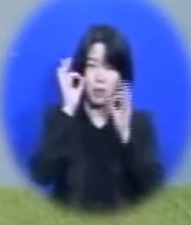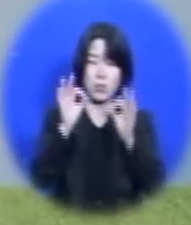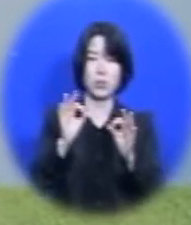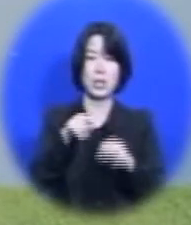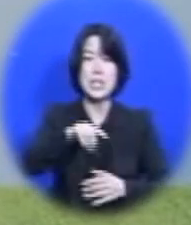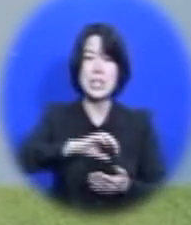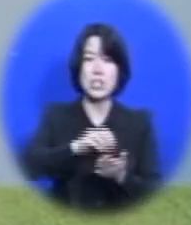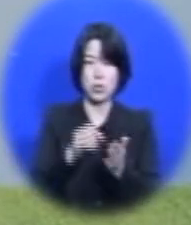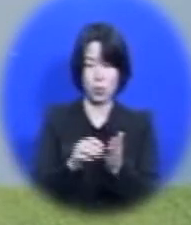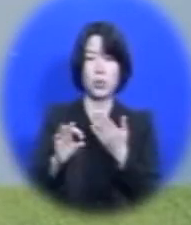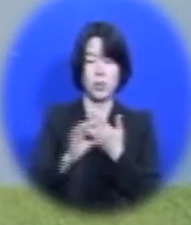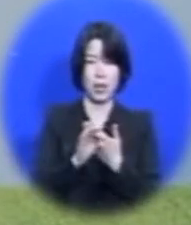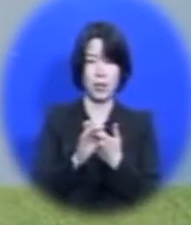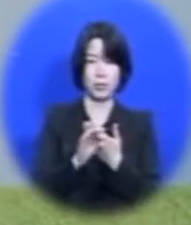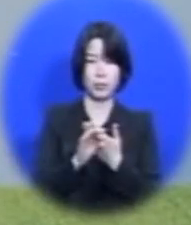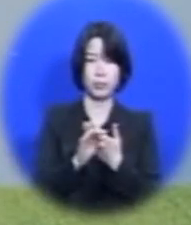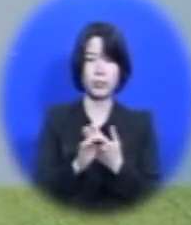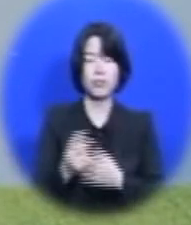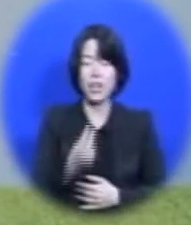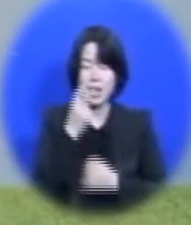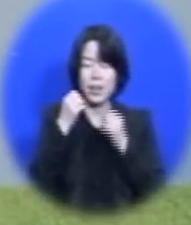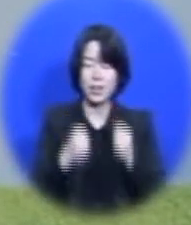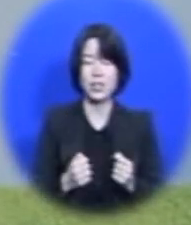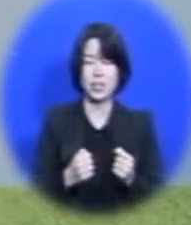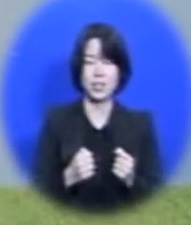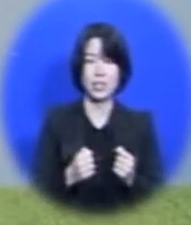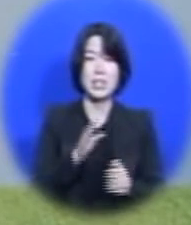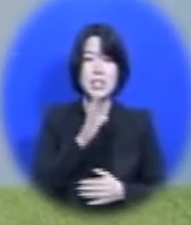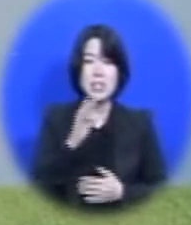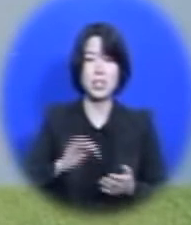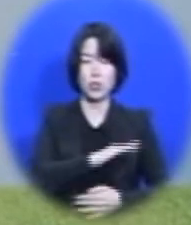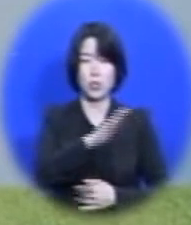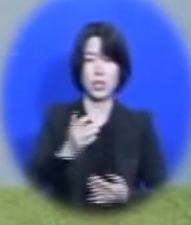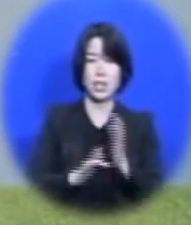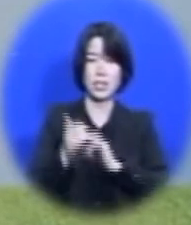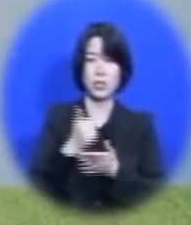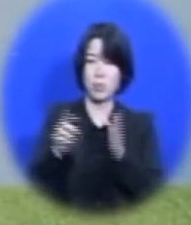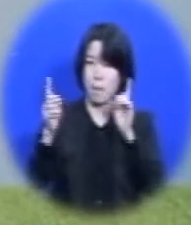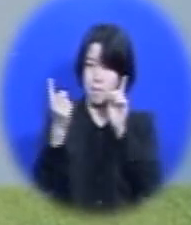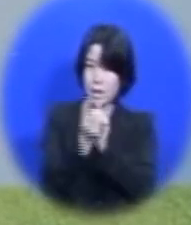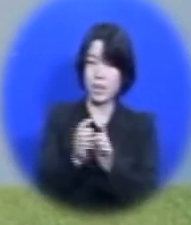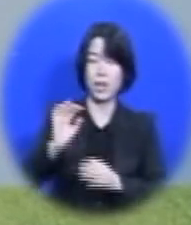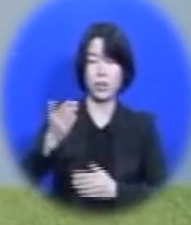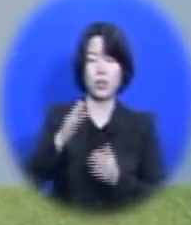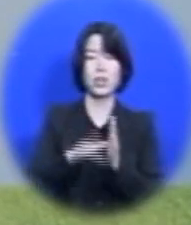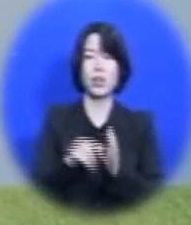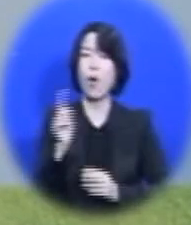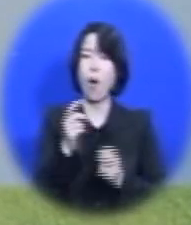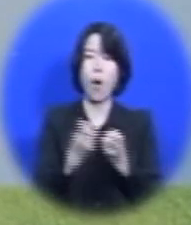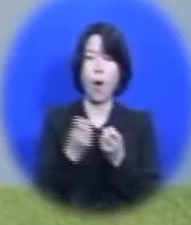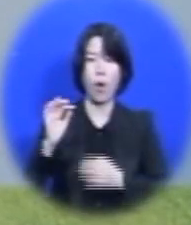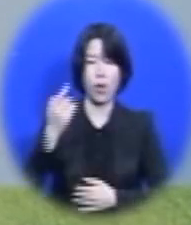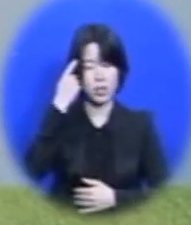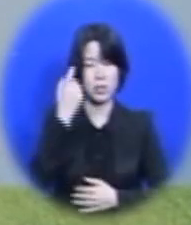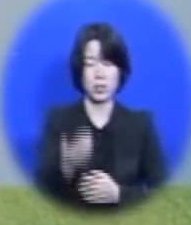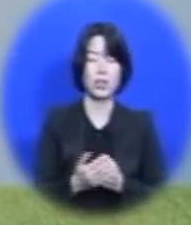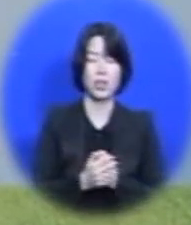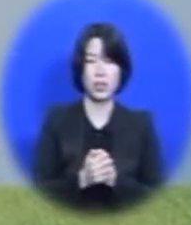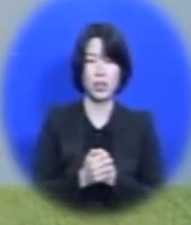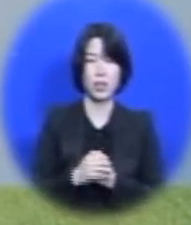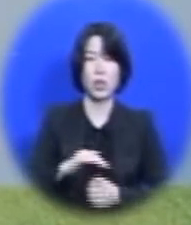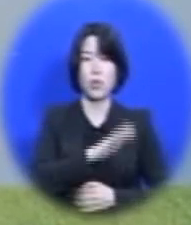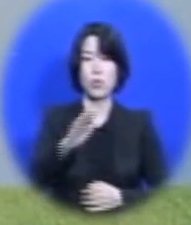정도라고 한다면 살아계신 예수님을 실제로 우리가 만나게 될 때에는 어떻겠냐 말이야.